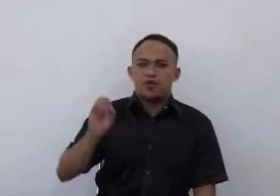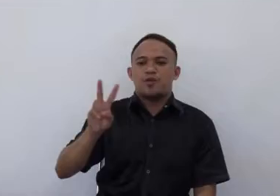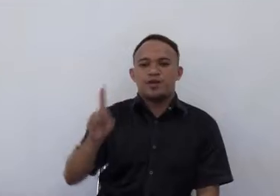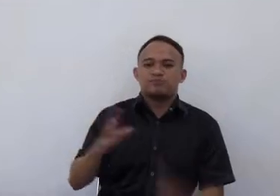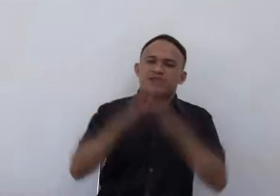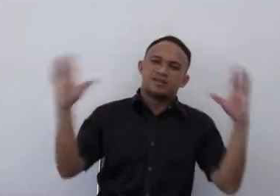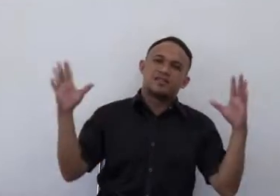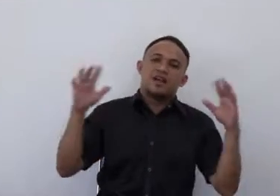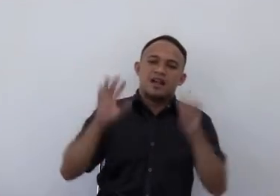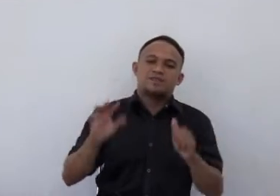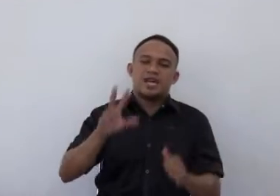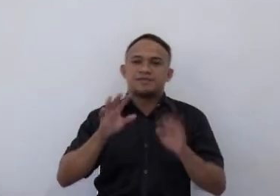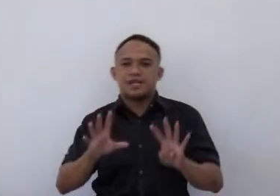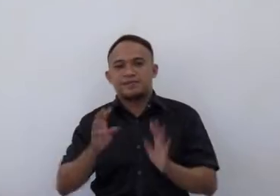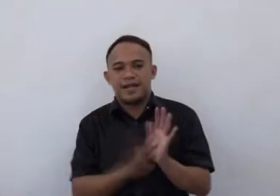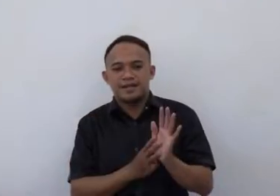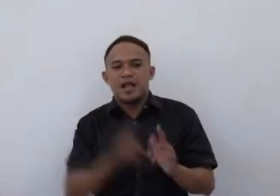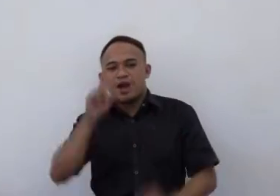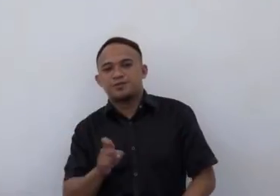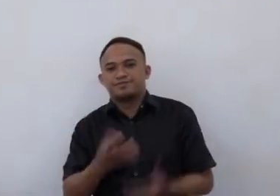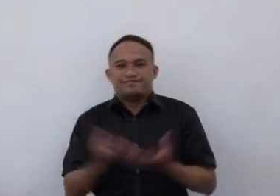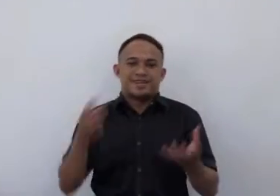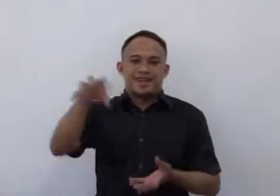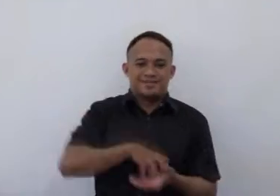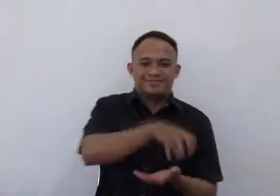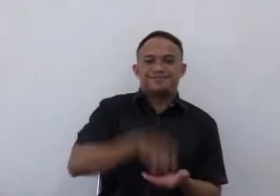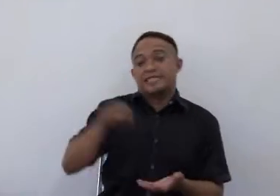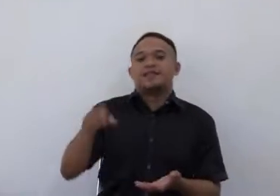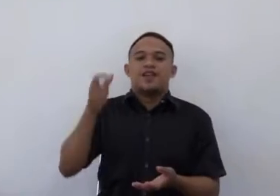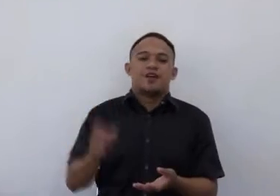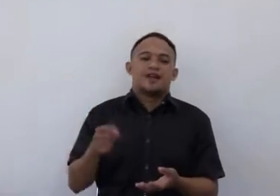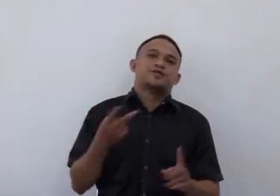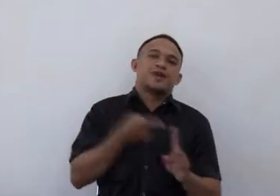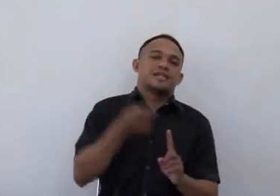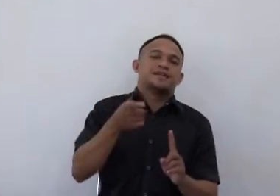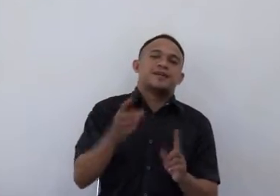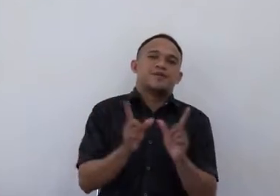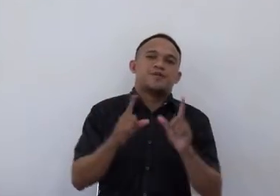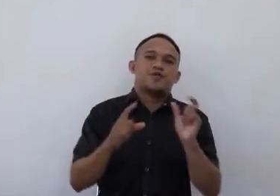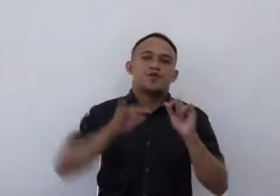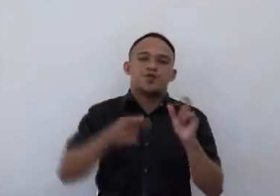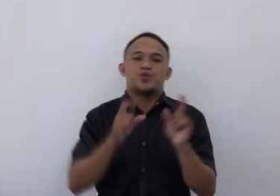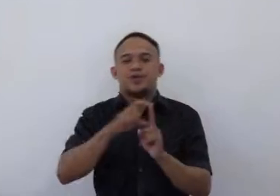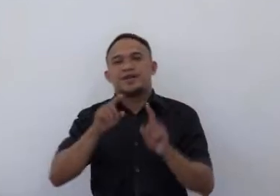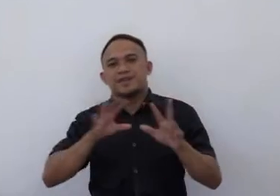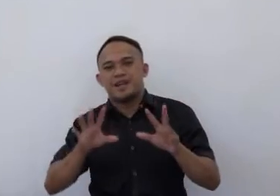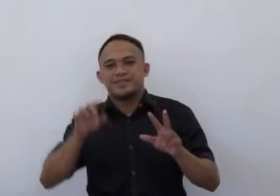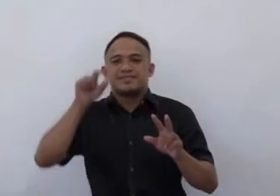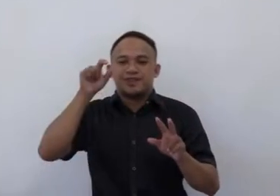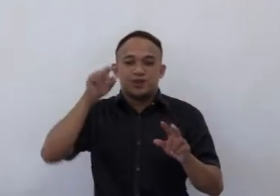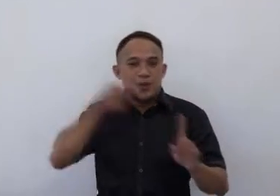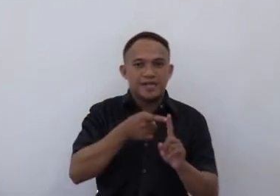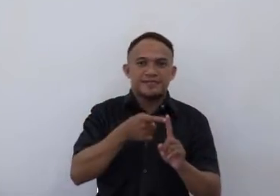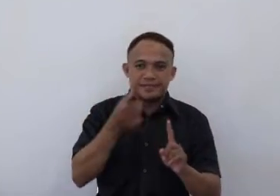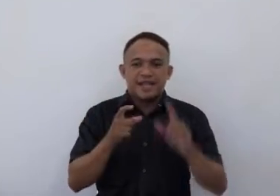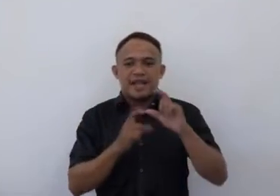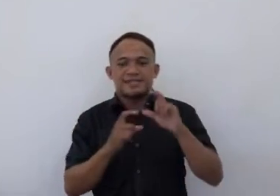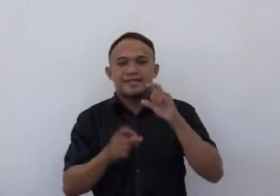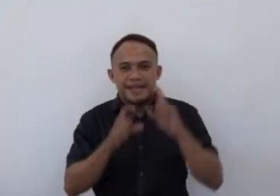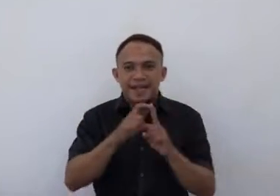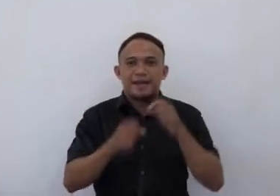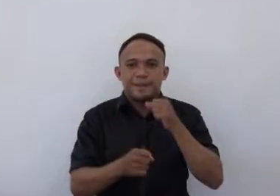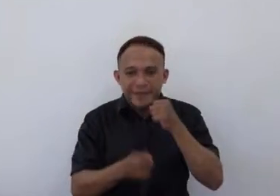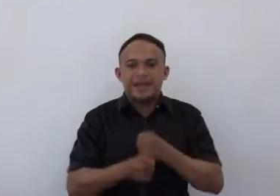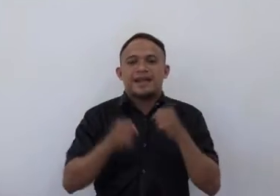rupiah harus diarahkan untuk mewujudkan 18 tujuan SDGs desa yang antara lain meliputi